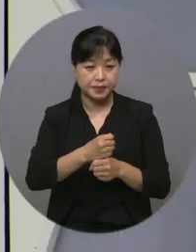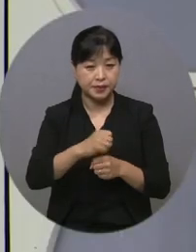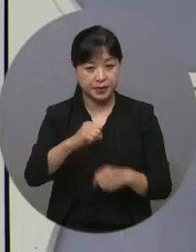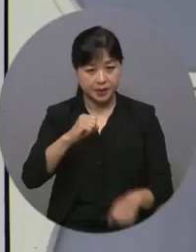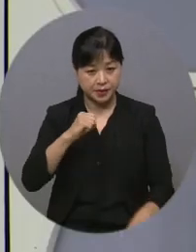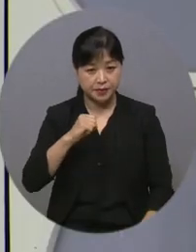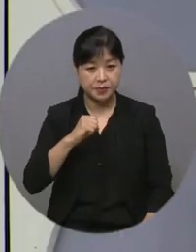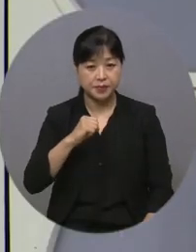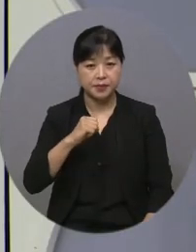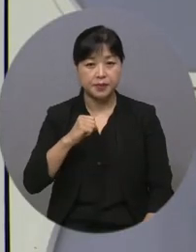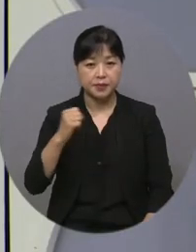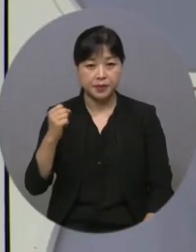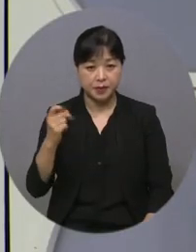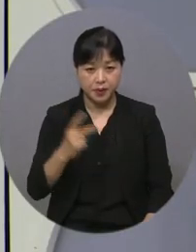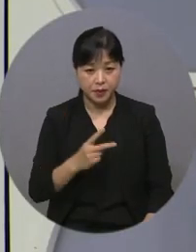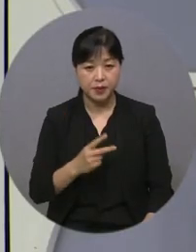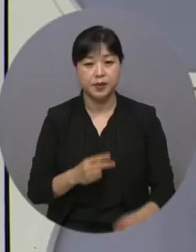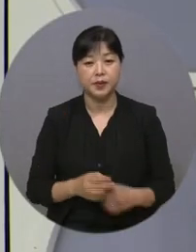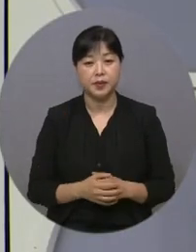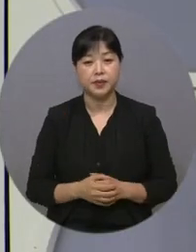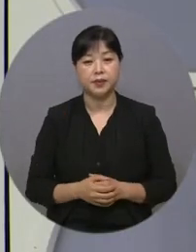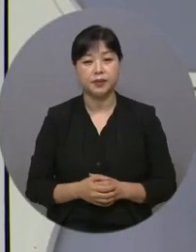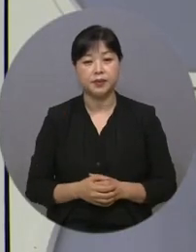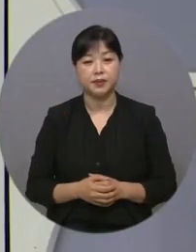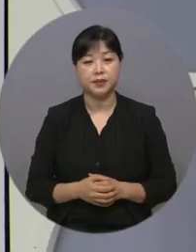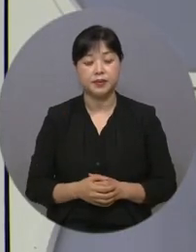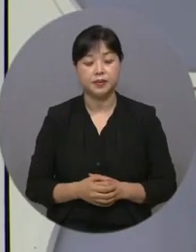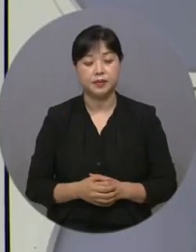창조력 또 뭐 등등 여러 가지의